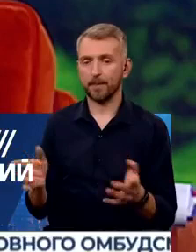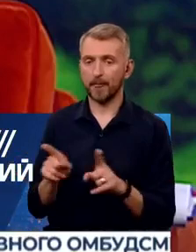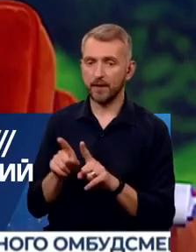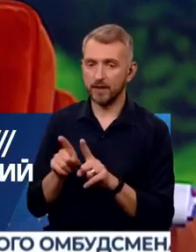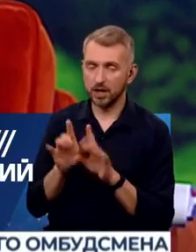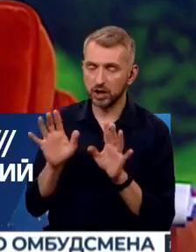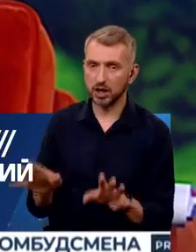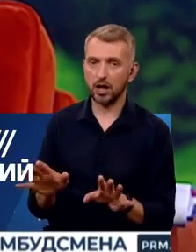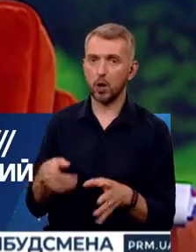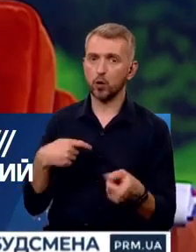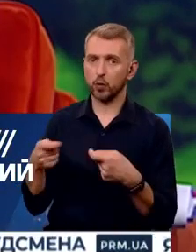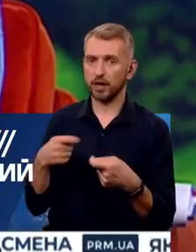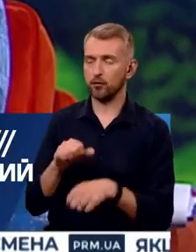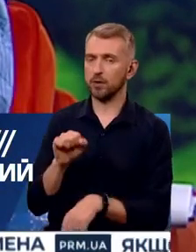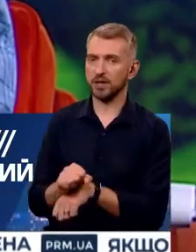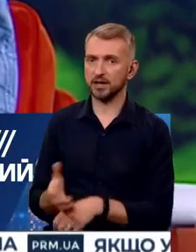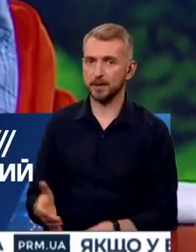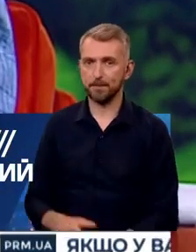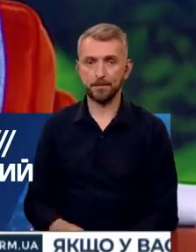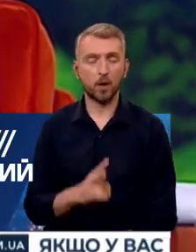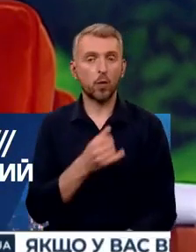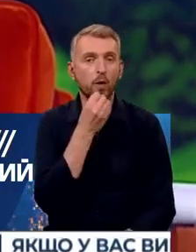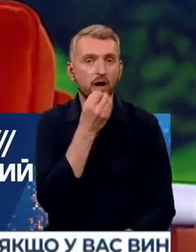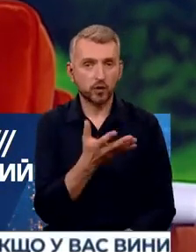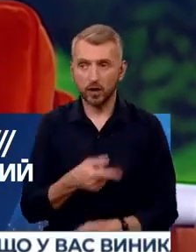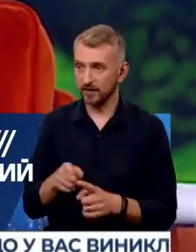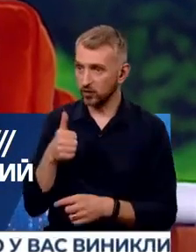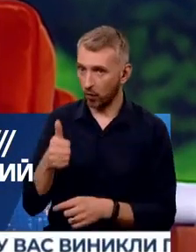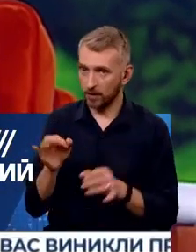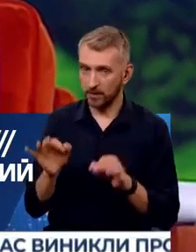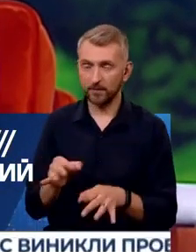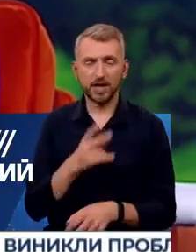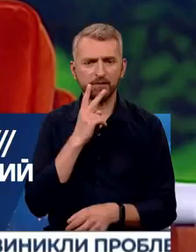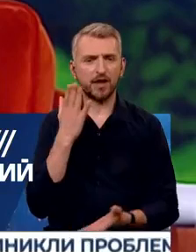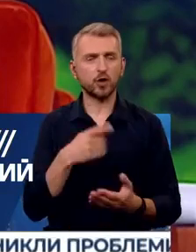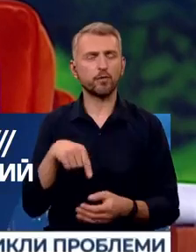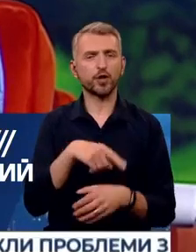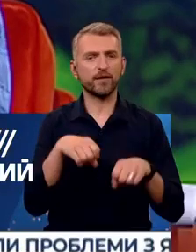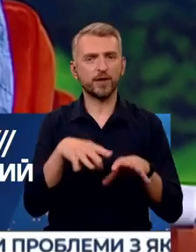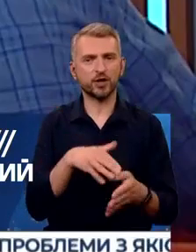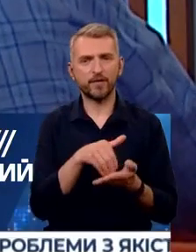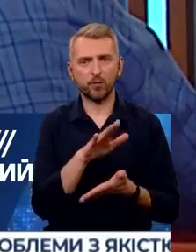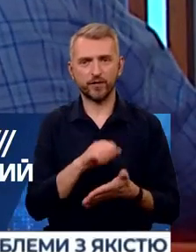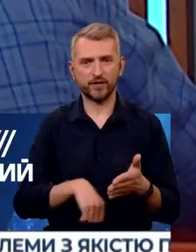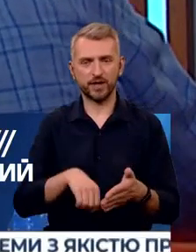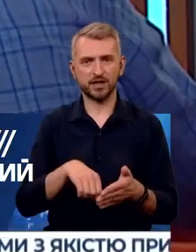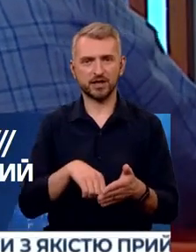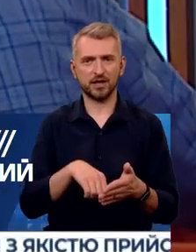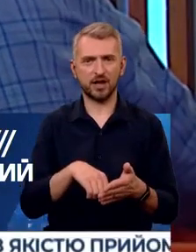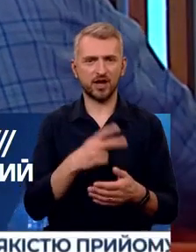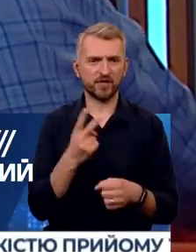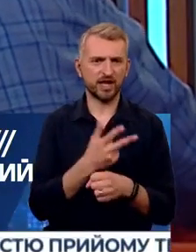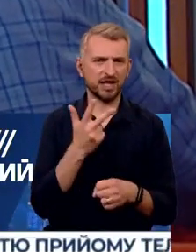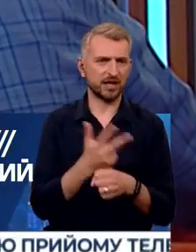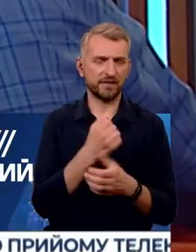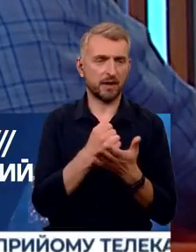все ж таки торгівлю припинити. Ну, хорошо. Це ж добре, правильно? Дивіться, якщо вони вирішили відмовитися від двійних, від трійних стандартів,